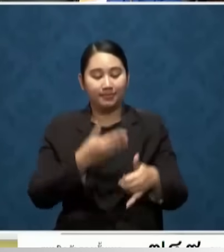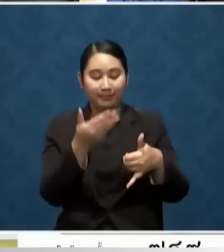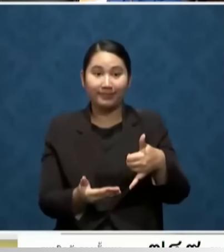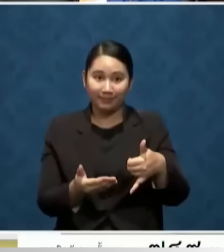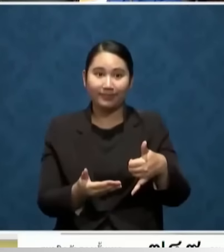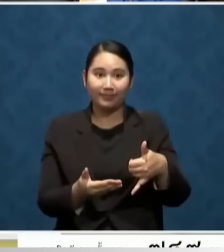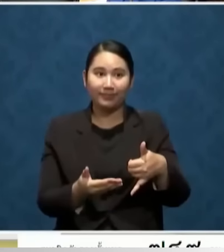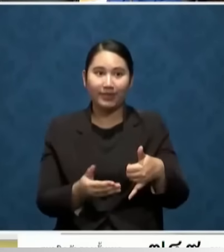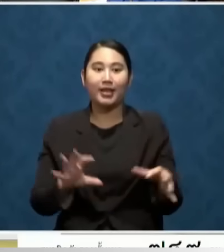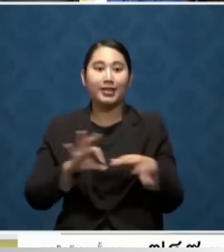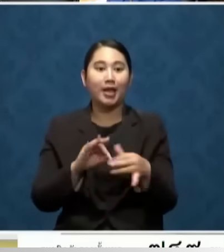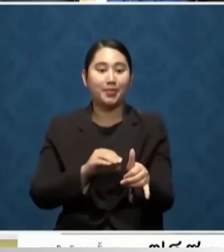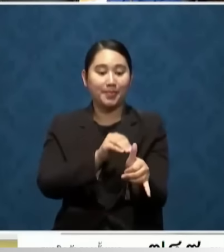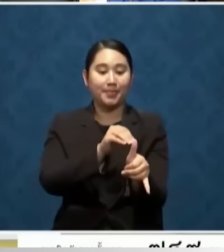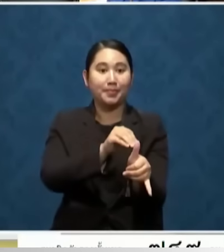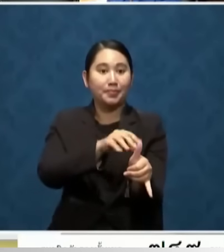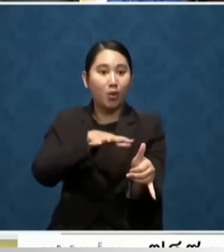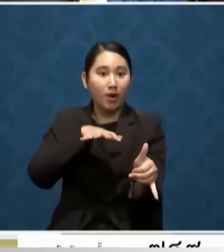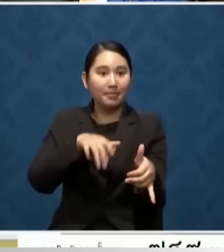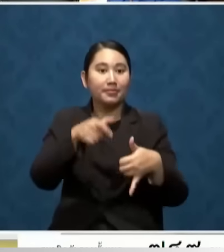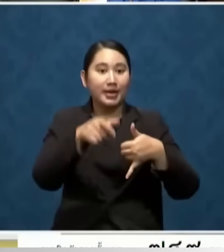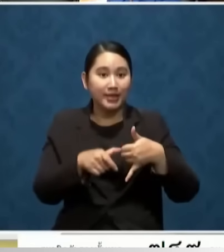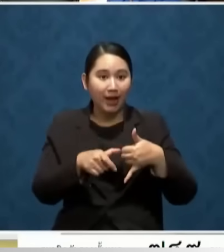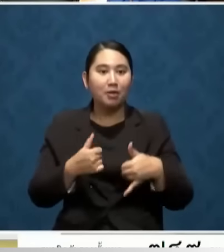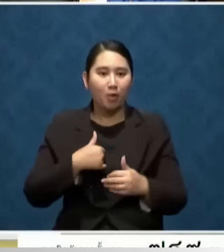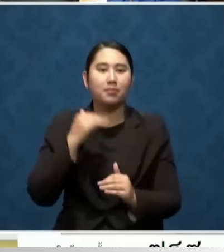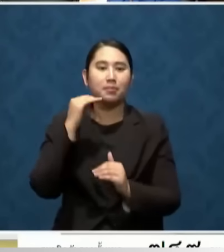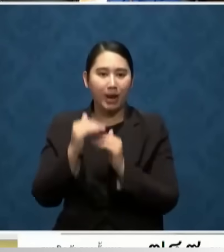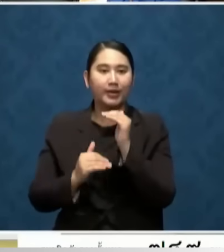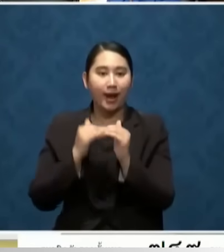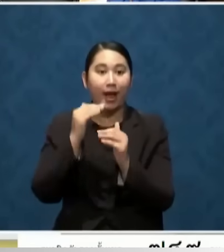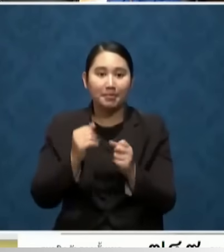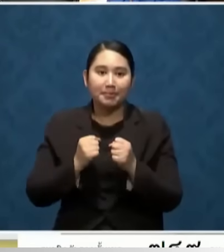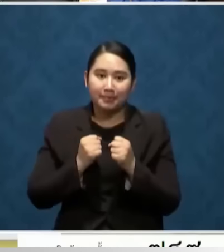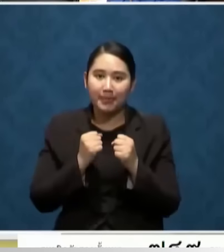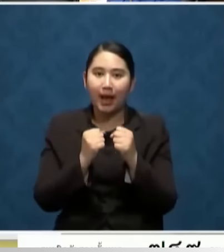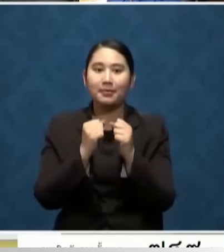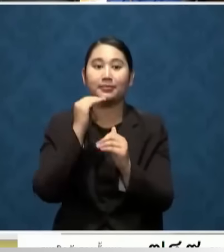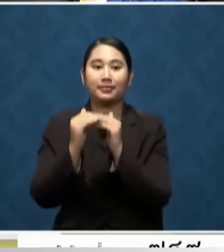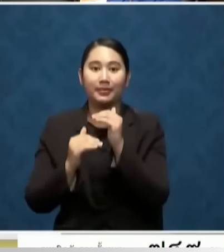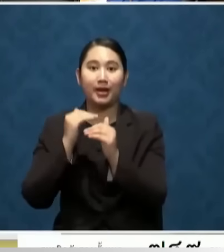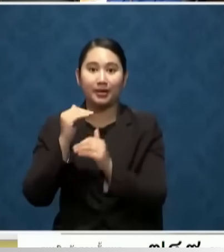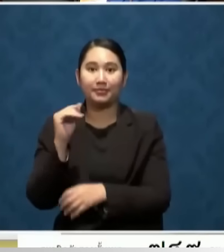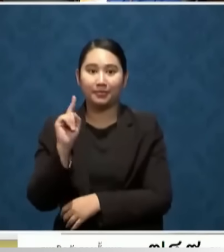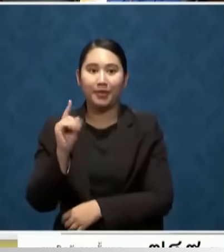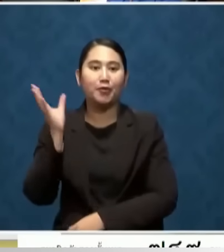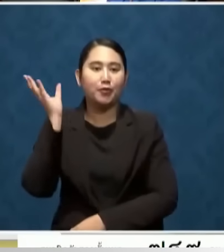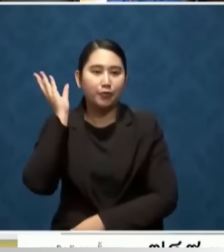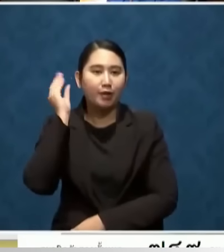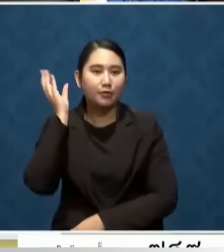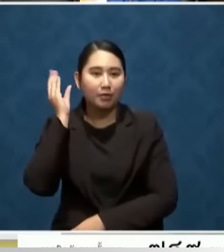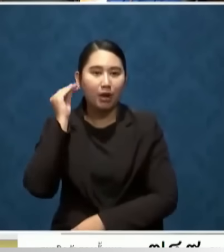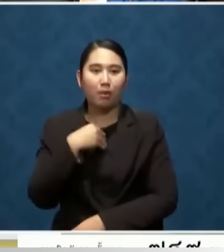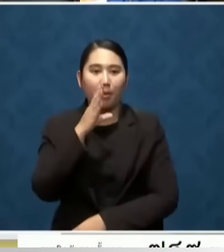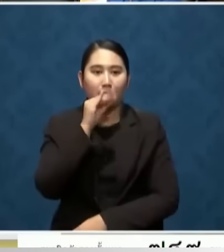งภาวะผู้นำของผมผมก็กำลังพยายามที่จะพัฒนาอยู่เหมือนกันครับพยายามที่จะพัฒนาให้เป็นคนที่ฟังมากกว่าพูดนะ